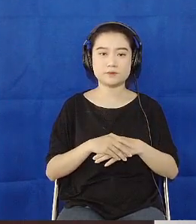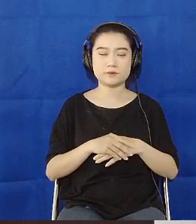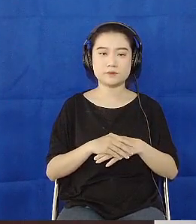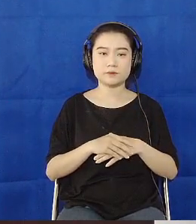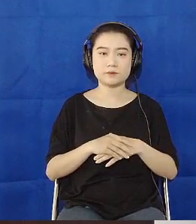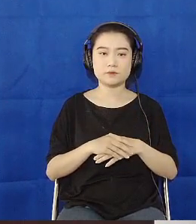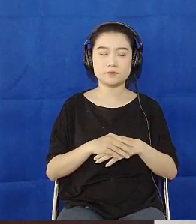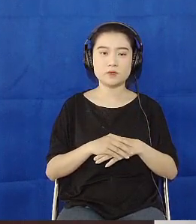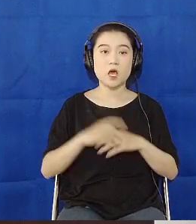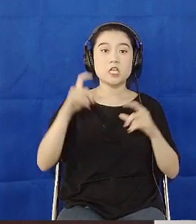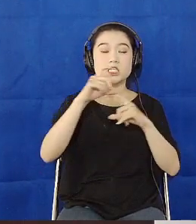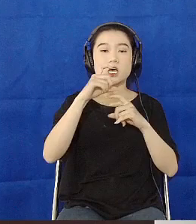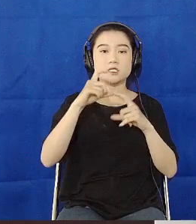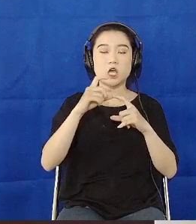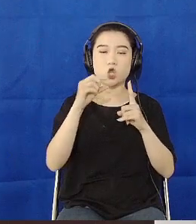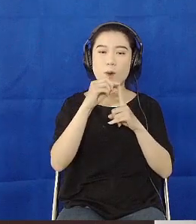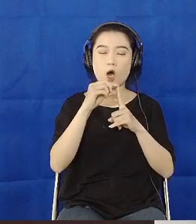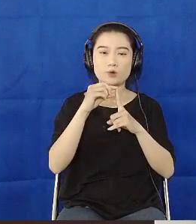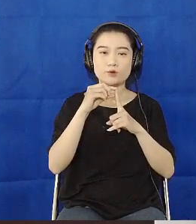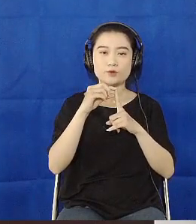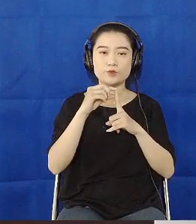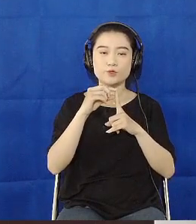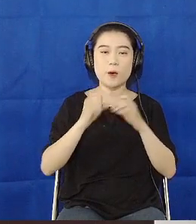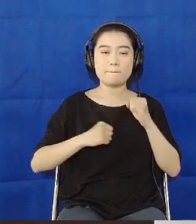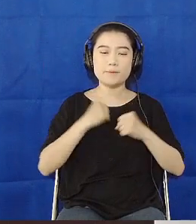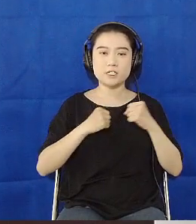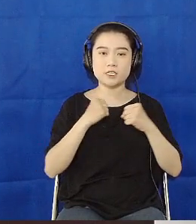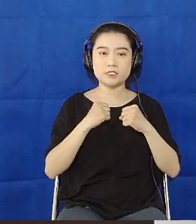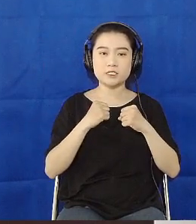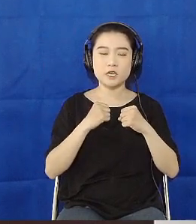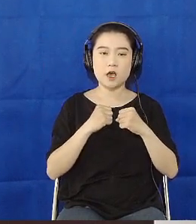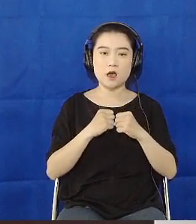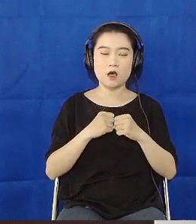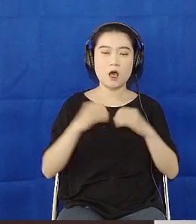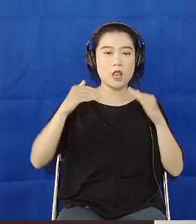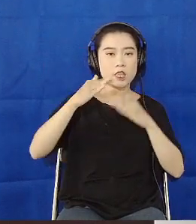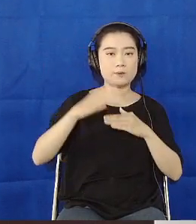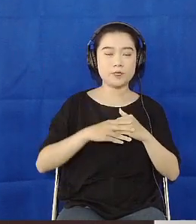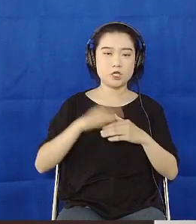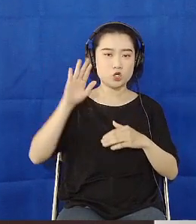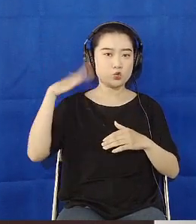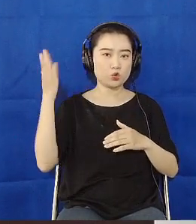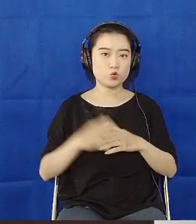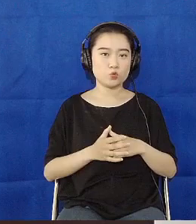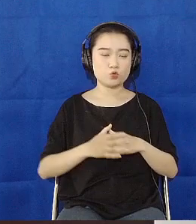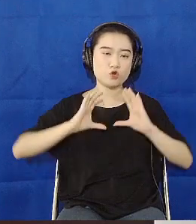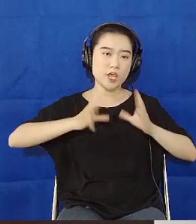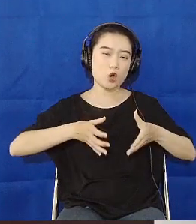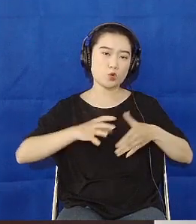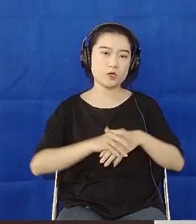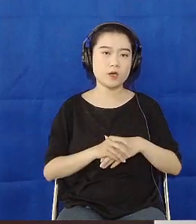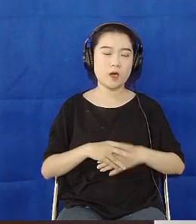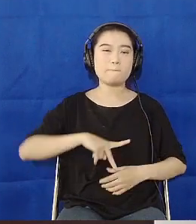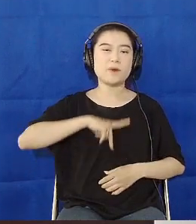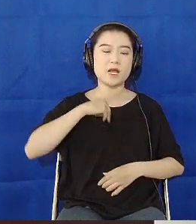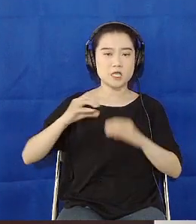bekerja berbuat sesuatu yang tidak baik. Satu, dia tidak minder, dia tidak merasa